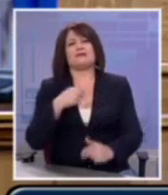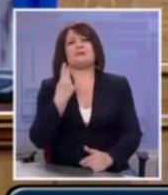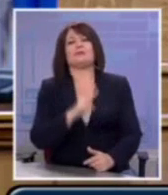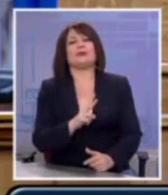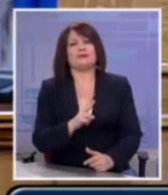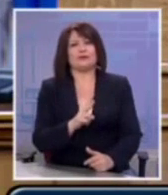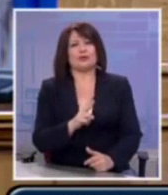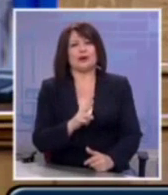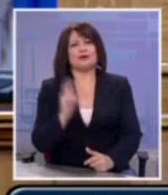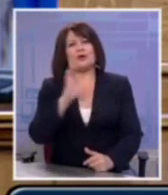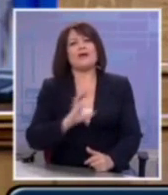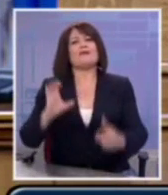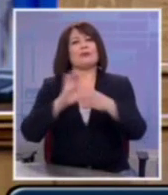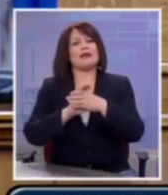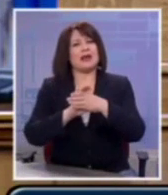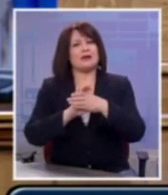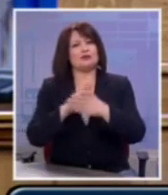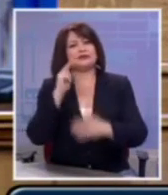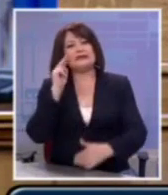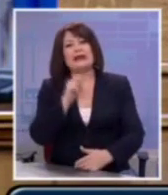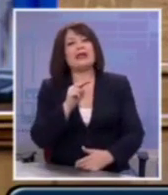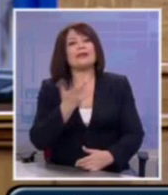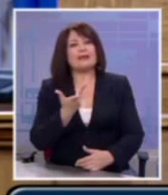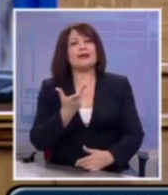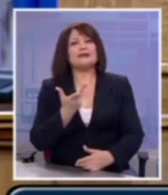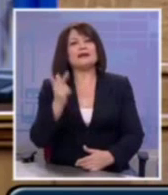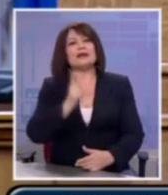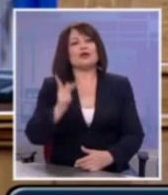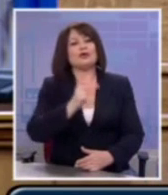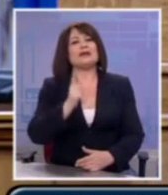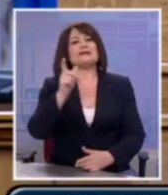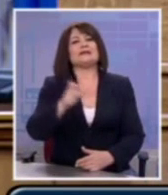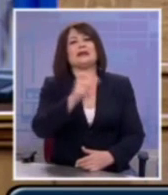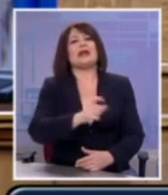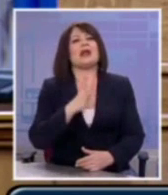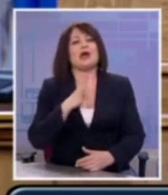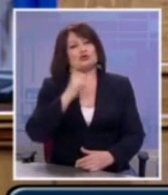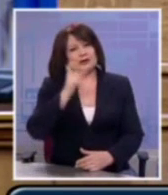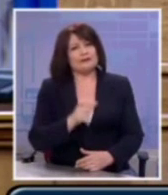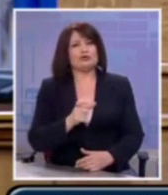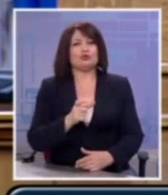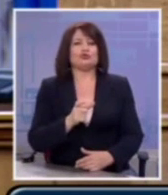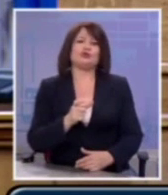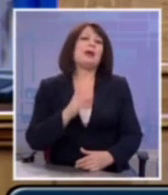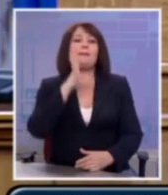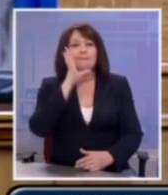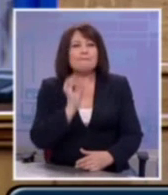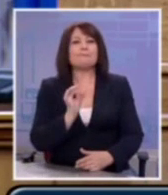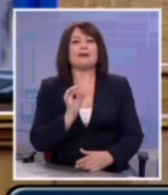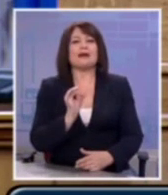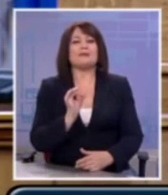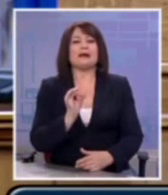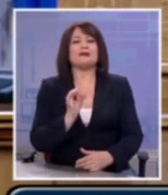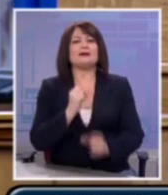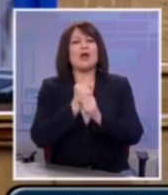συμπεριφοράς στην Ευρωπαϊκή Ένωση των λαών και των κοινωνιών, έχει εγκαταλείψει στην πραγματικότητα